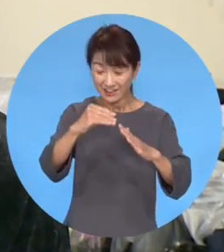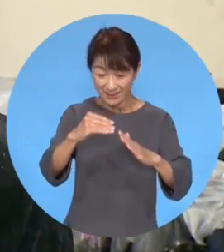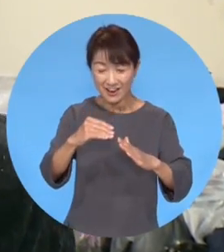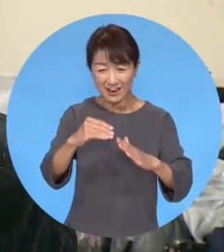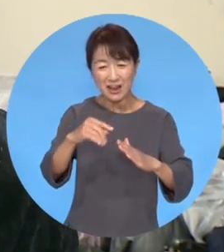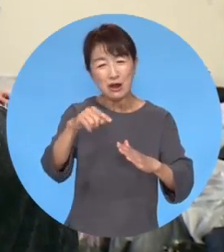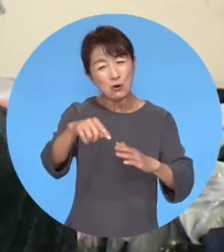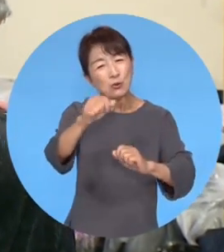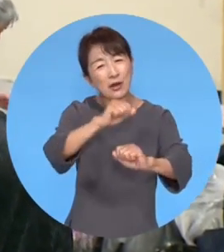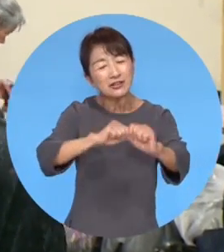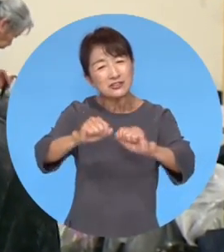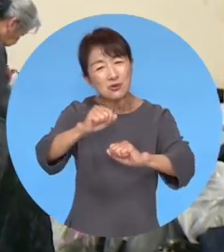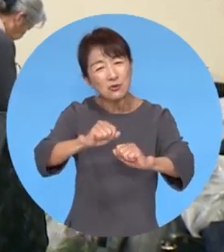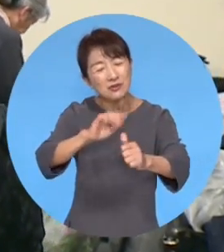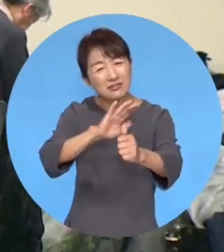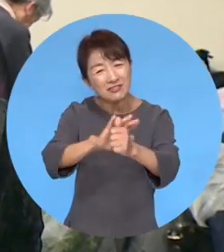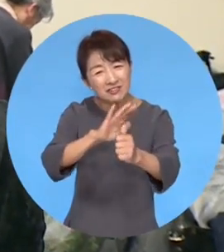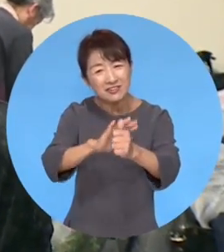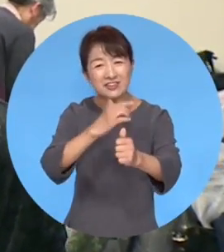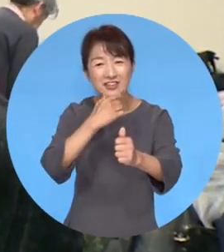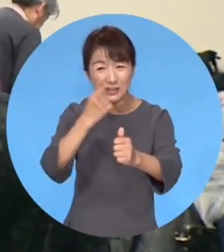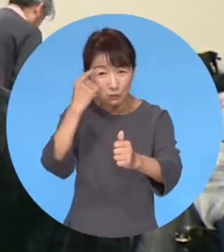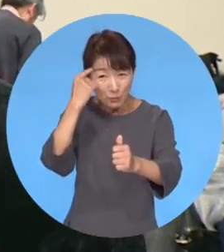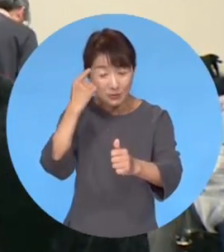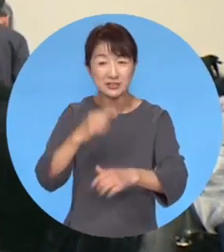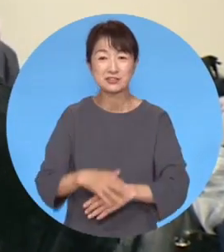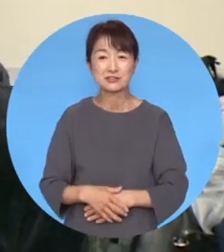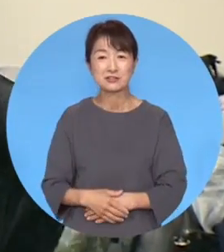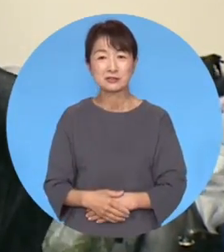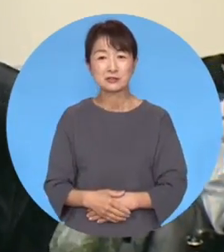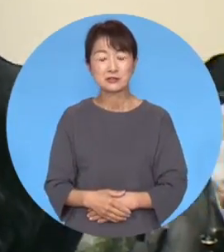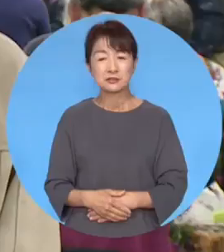トの運動につなげたいなというふうに思ってます。